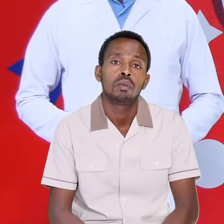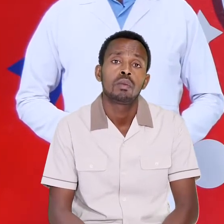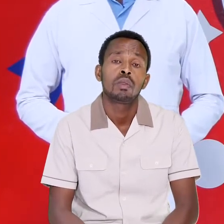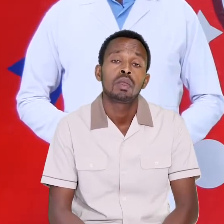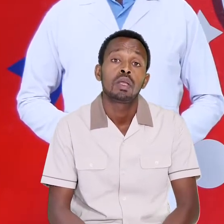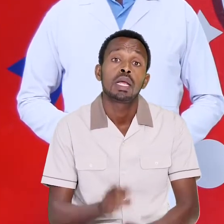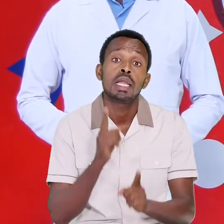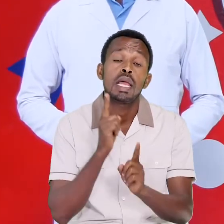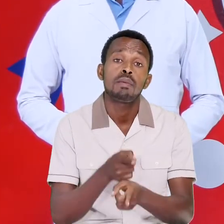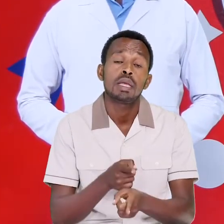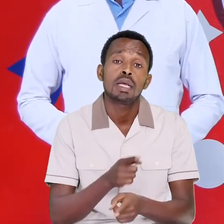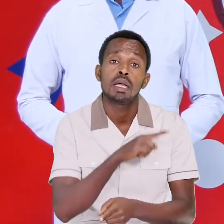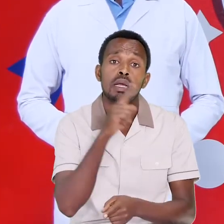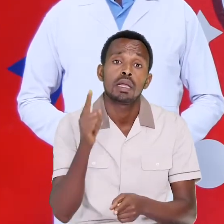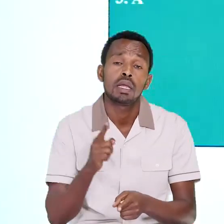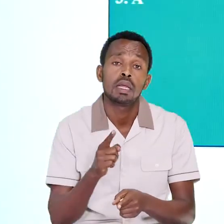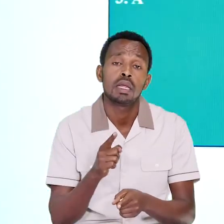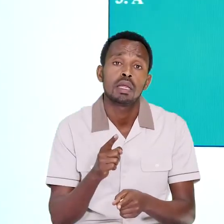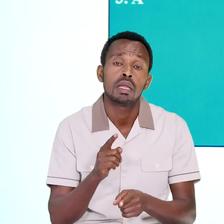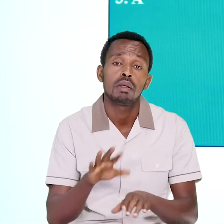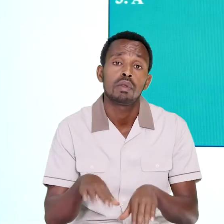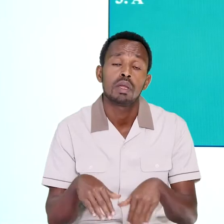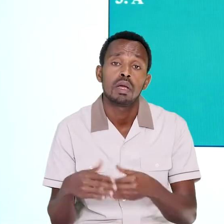deebii gaaffilee isiniif dhiyaatanii